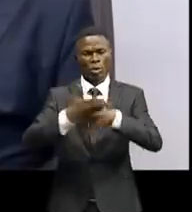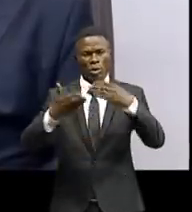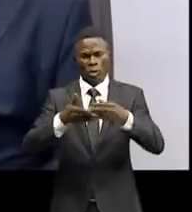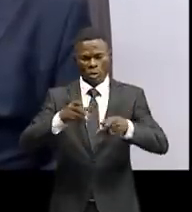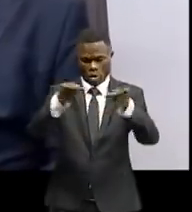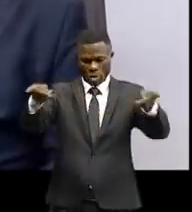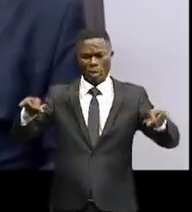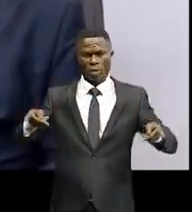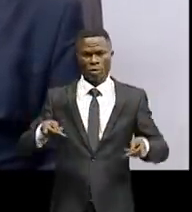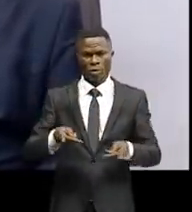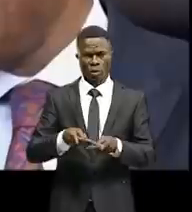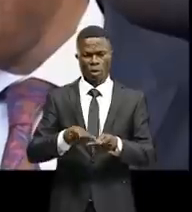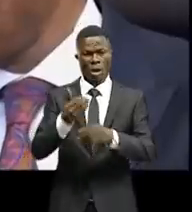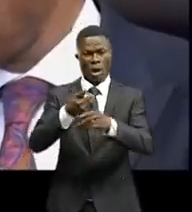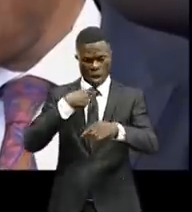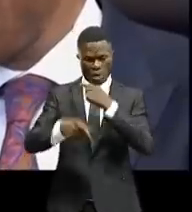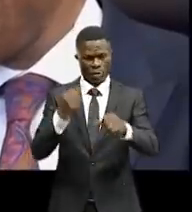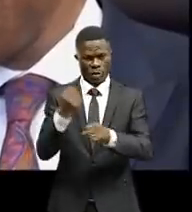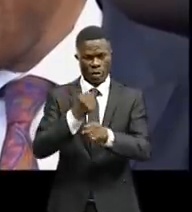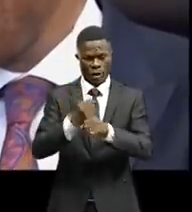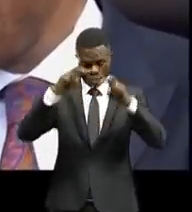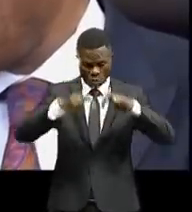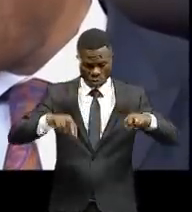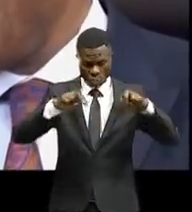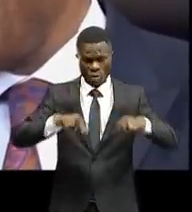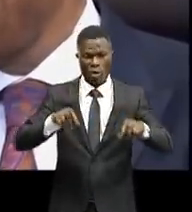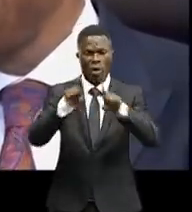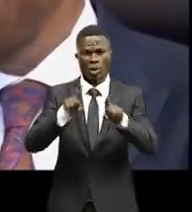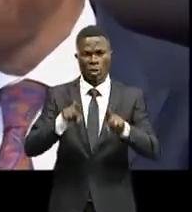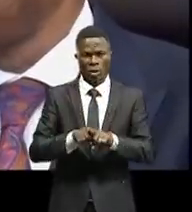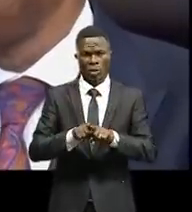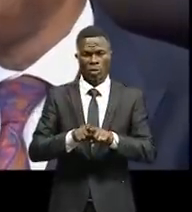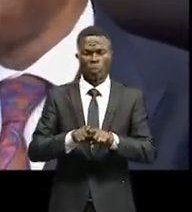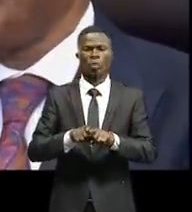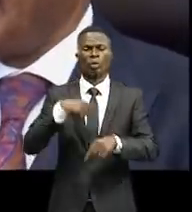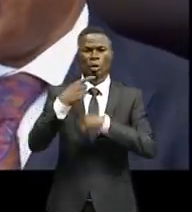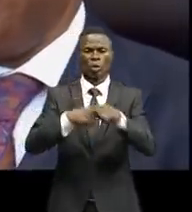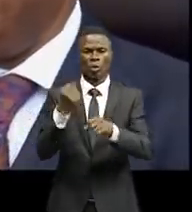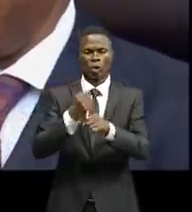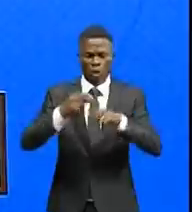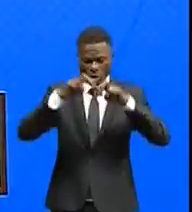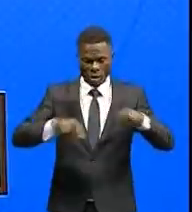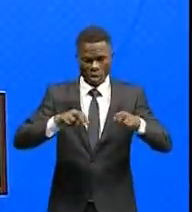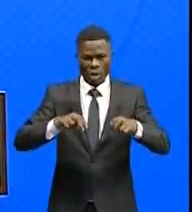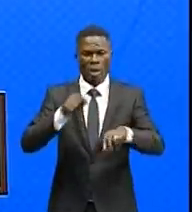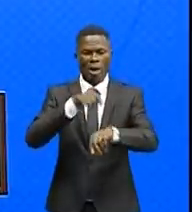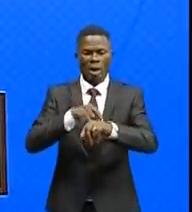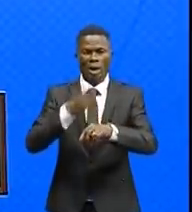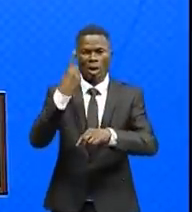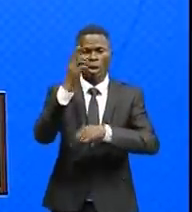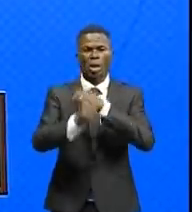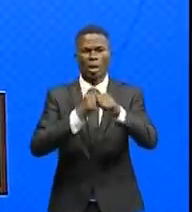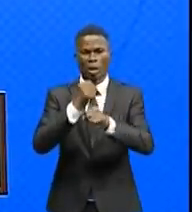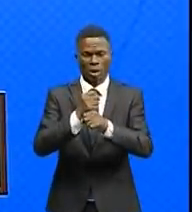de l'environnement avant tout début des travaux de recherche, ainsi que commencer les travaux de recherche dans un délai d'une année